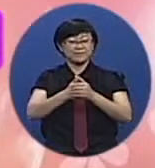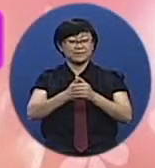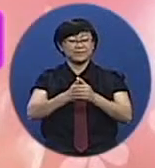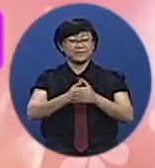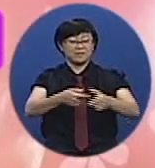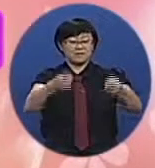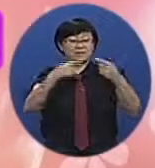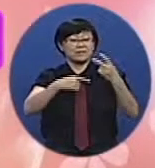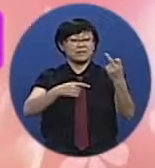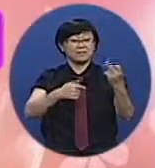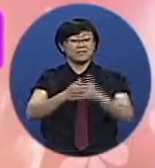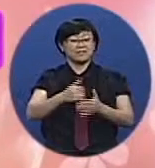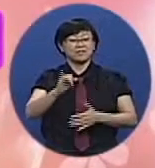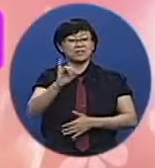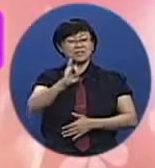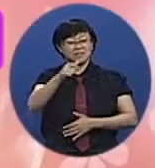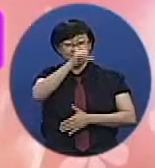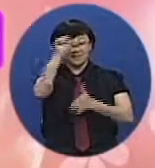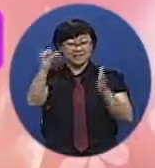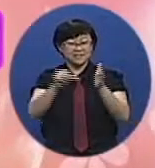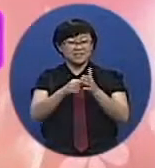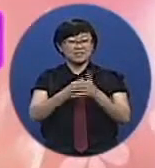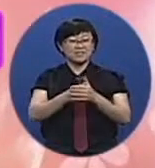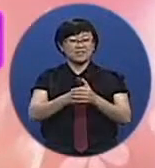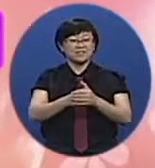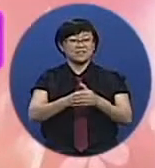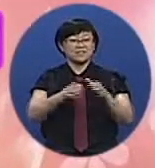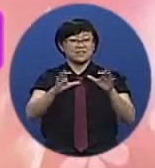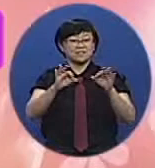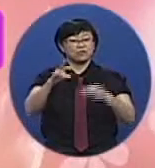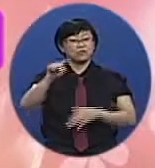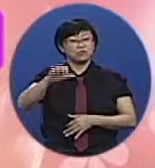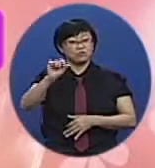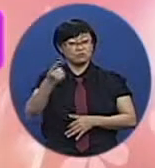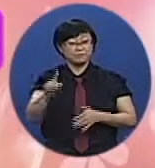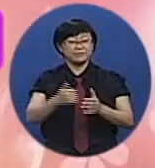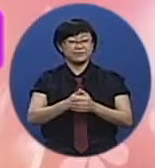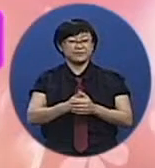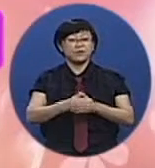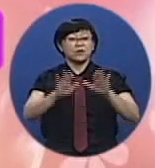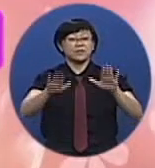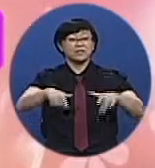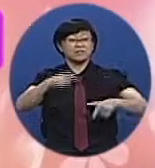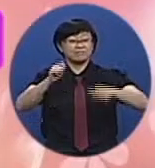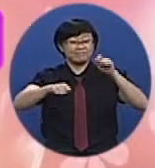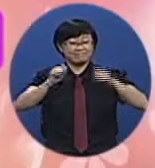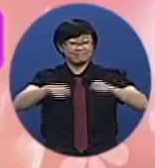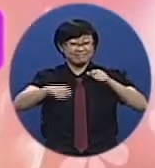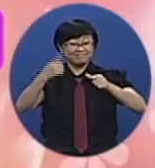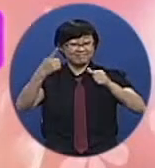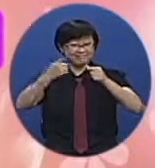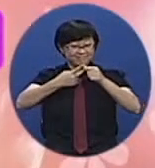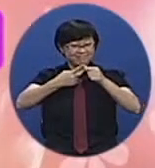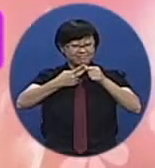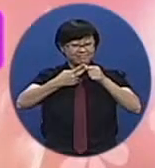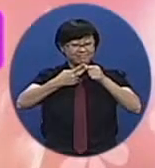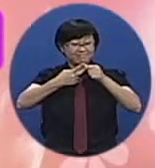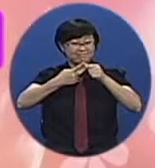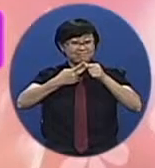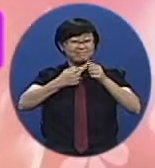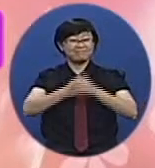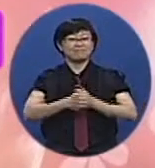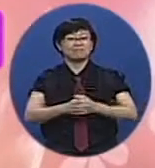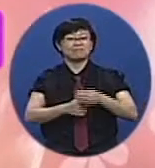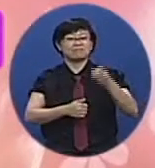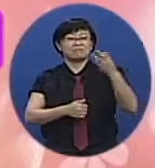참가번호 12번 여자의 일생을 불러주신 김수아 씨. 네, 오늘의 창문.